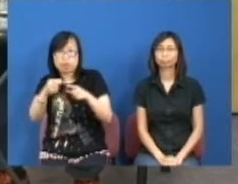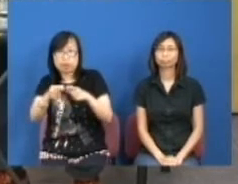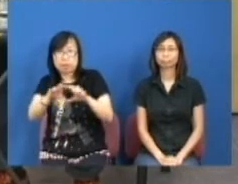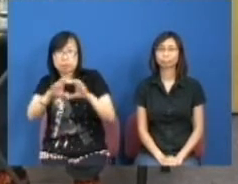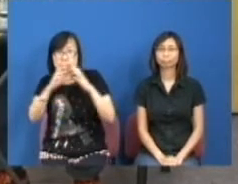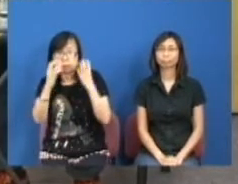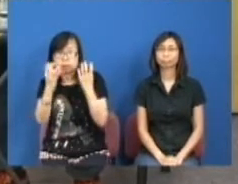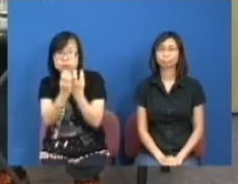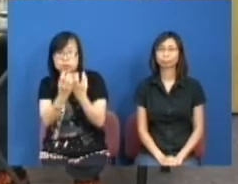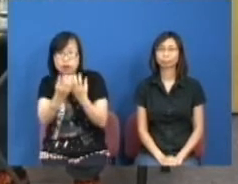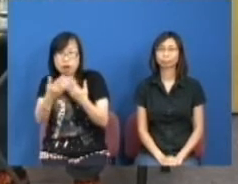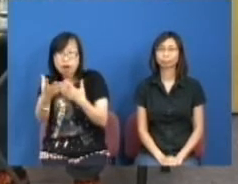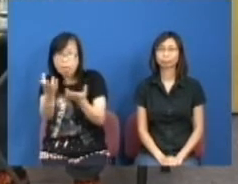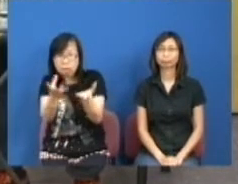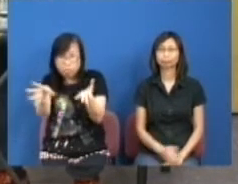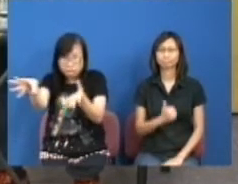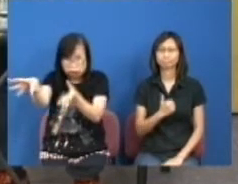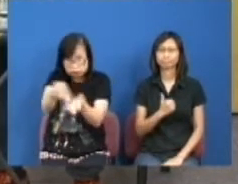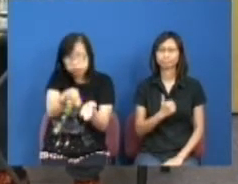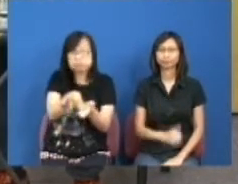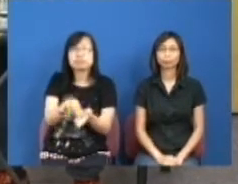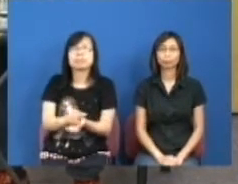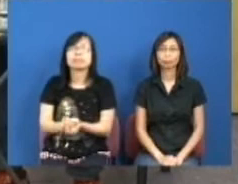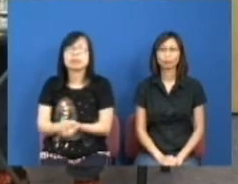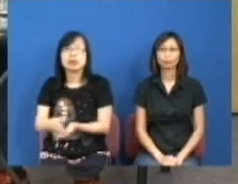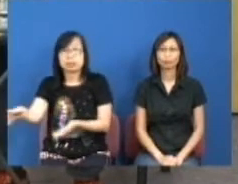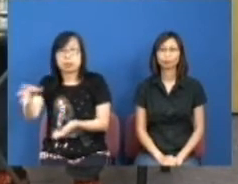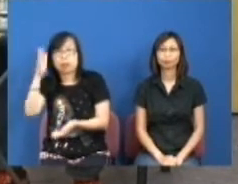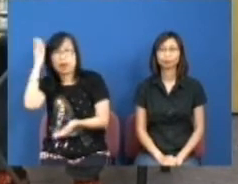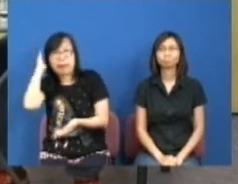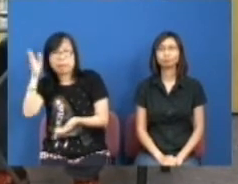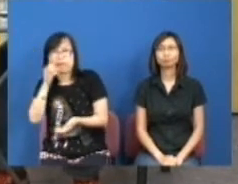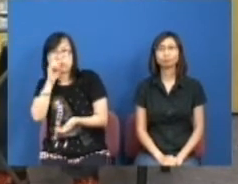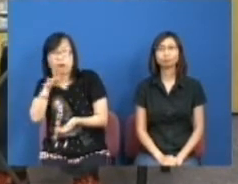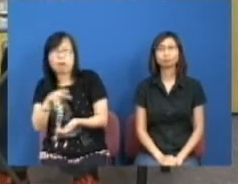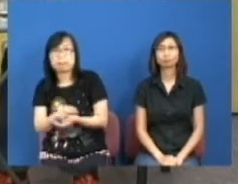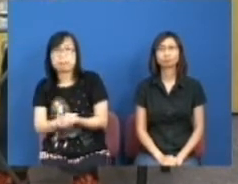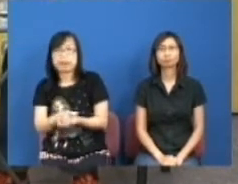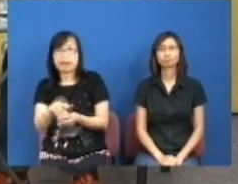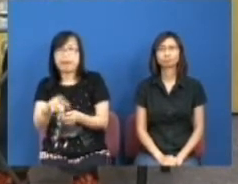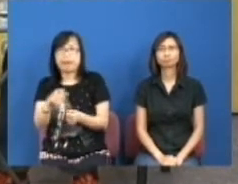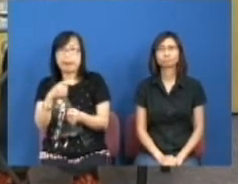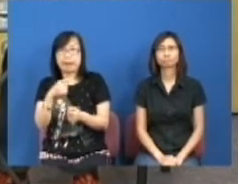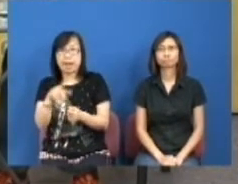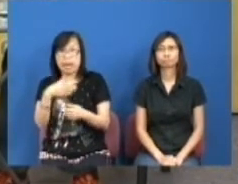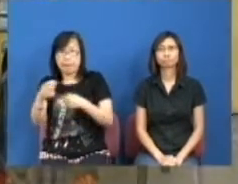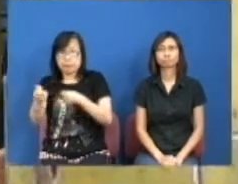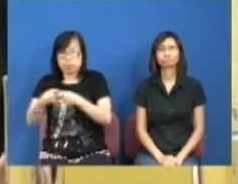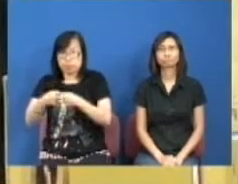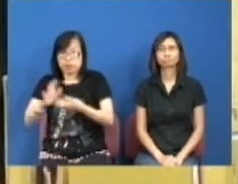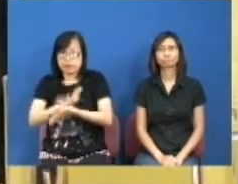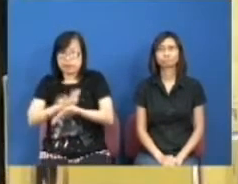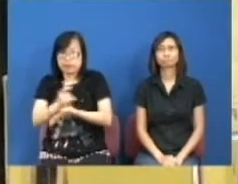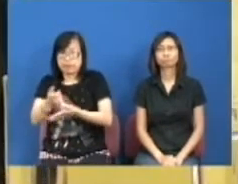實係幾容易被吸納嘅，係咪嚇？咁另外我諗 Benson 提出另一個問題咧，就係、是、實質上咧，究竟我哋話近呢幾年，特別